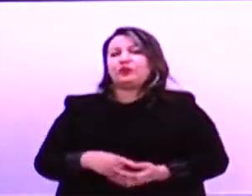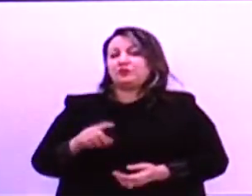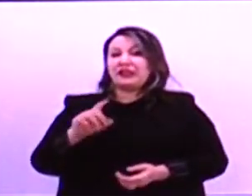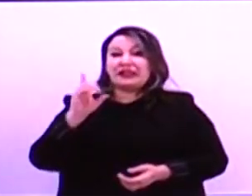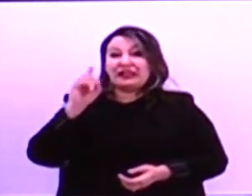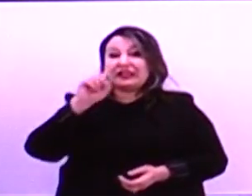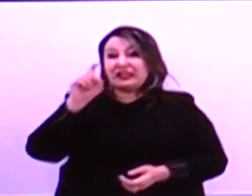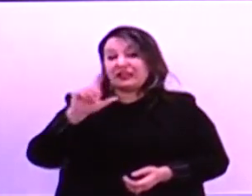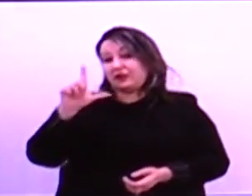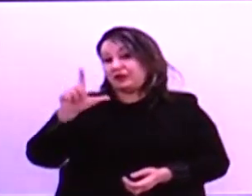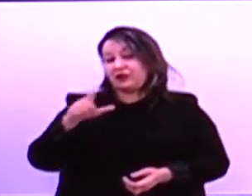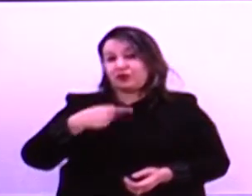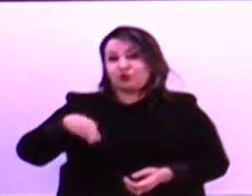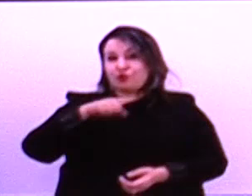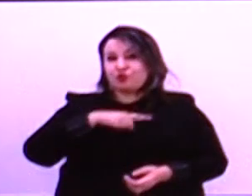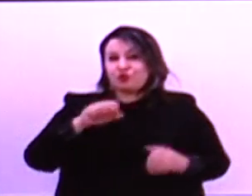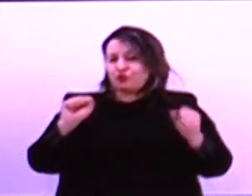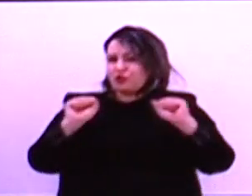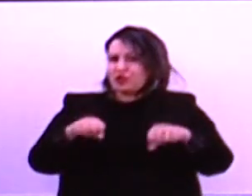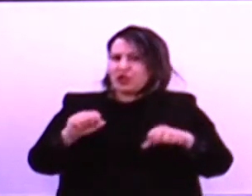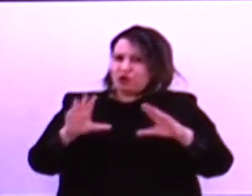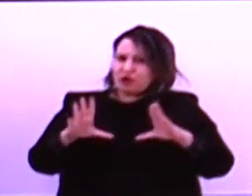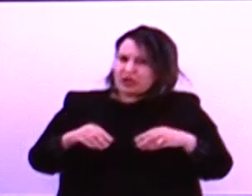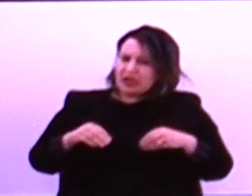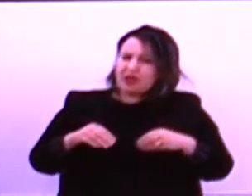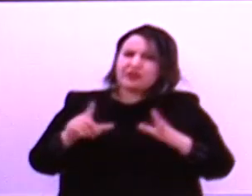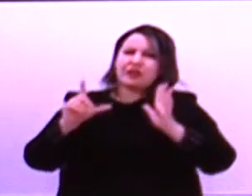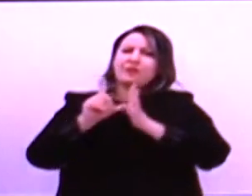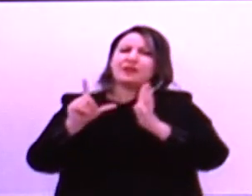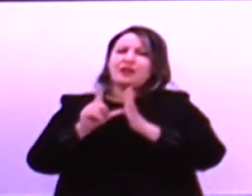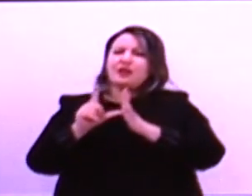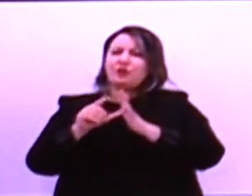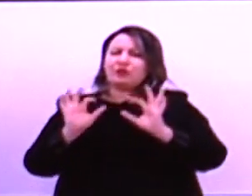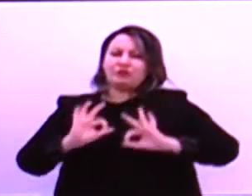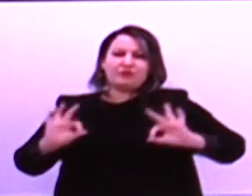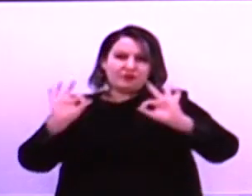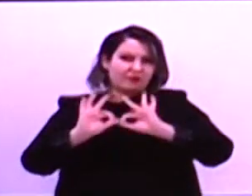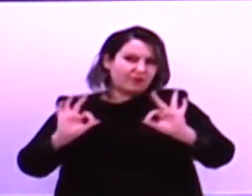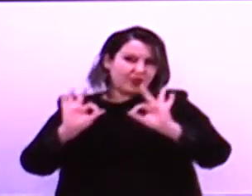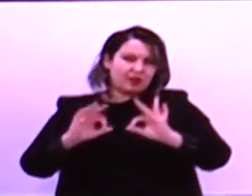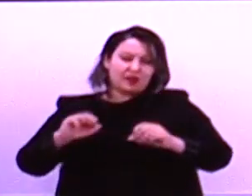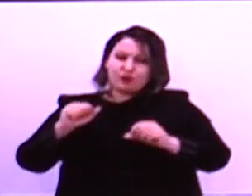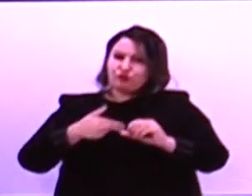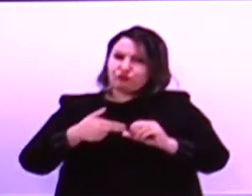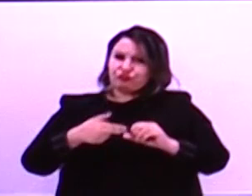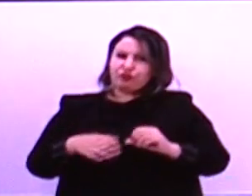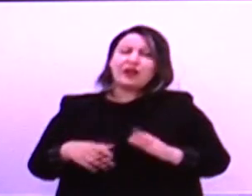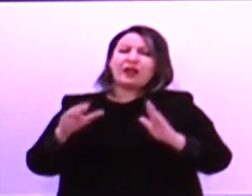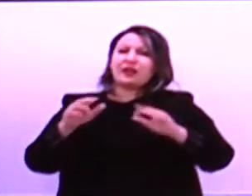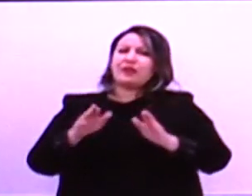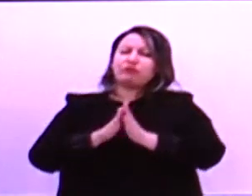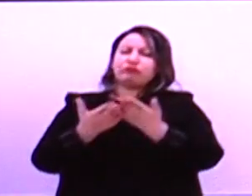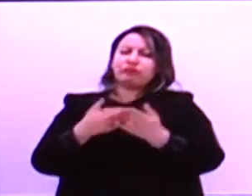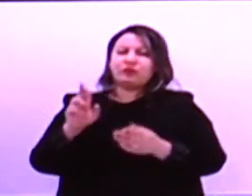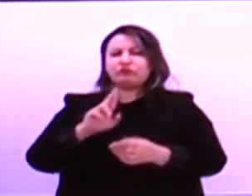الديزل احنا وانتم راكم صدقتوا عليه ما كانش ديزل، اما فيما يخص دفتر الشروط الجديد تاع الوكاله ولا